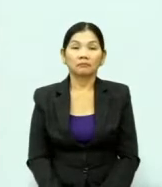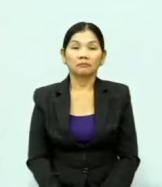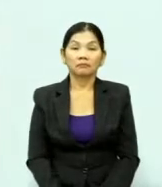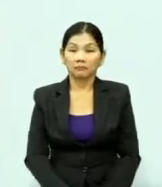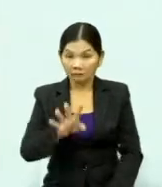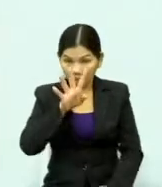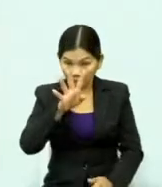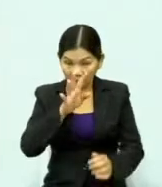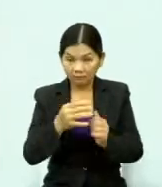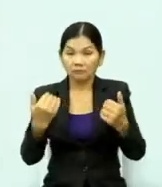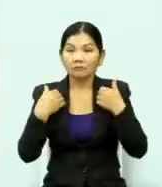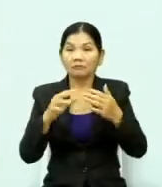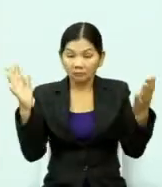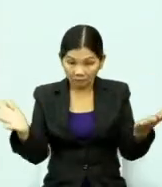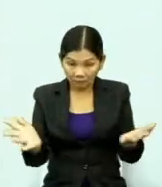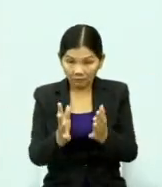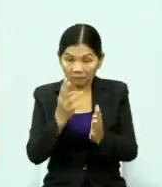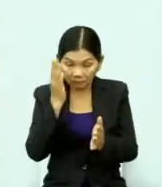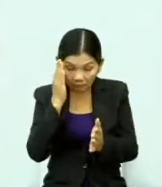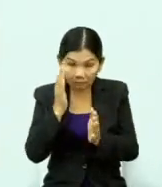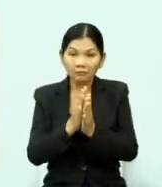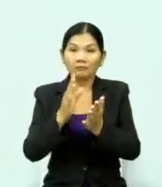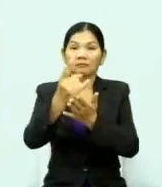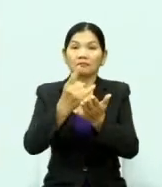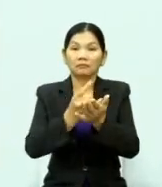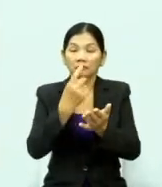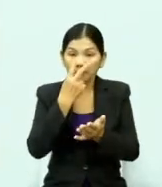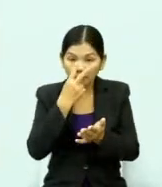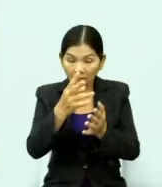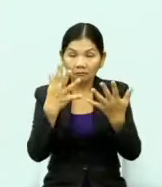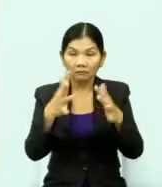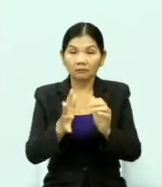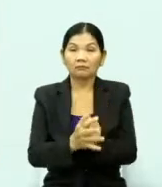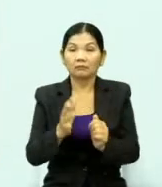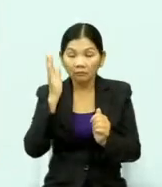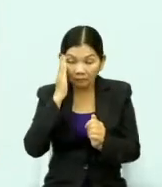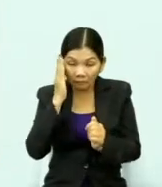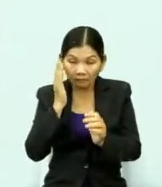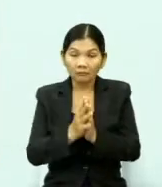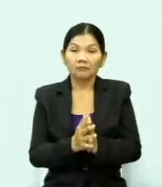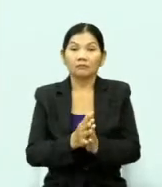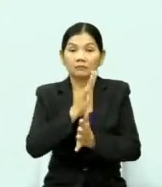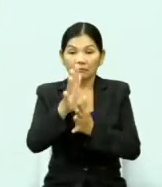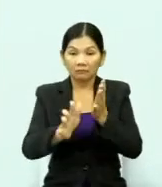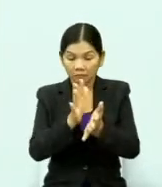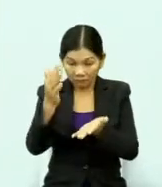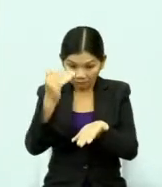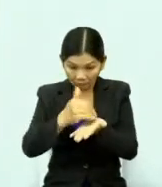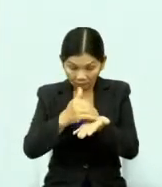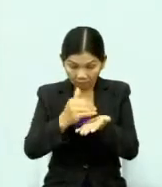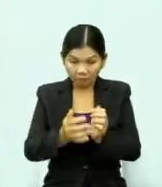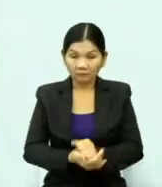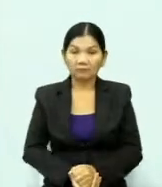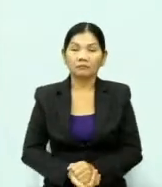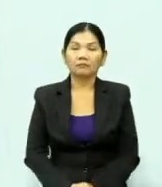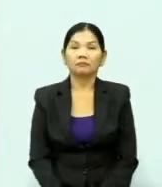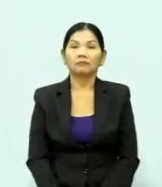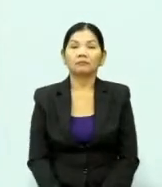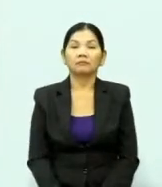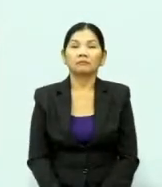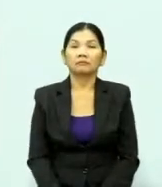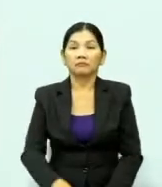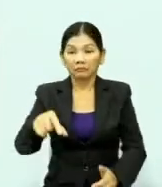ní hai nẹ cổ ban này nóm ai con sqa bị rục hiệp môi môi hầy ná dân con đập ạ tạm bóp nẹ cổ ăn một lòng tiết